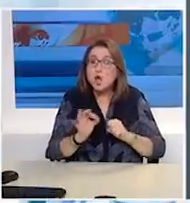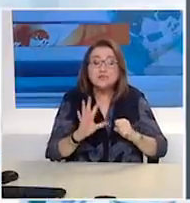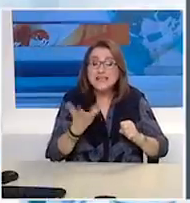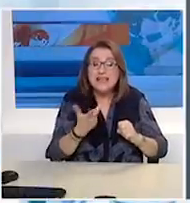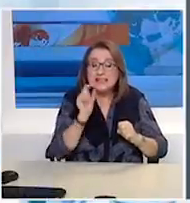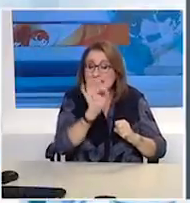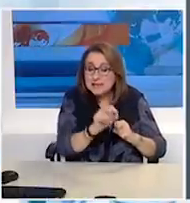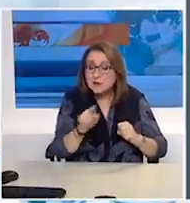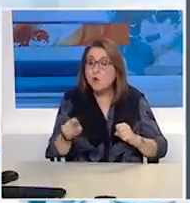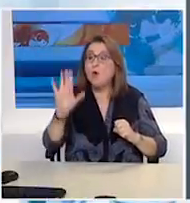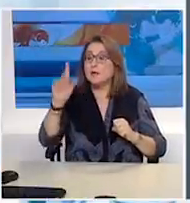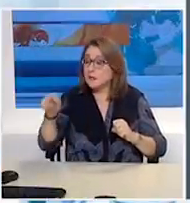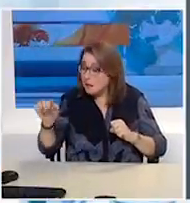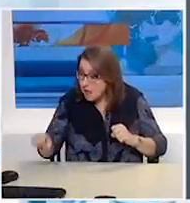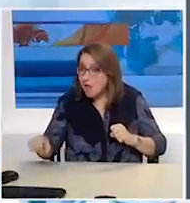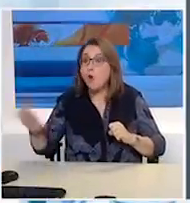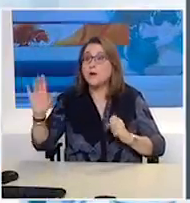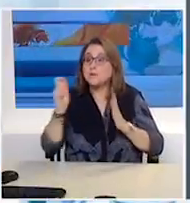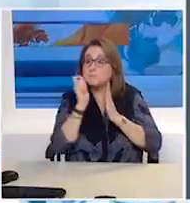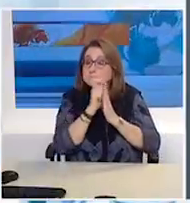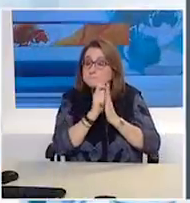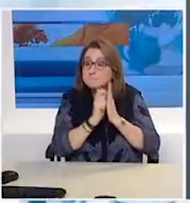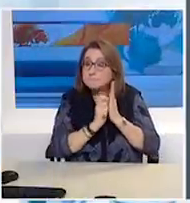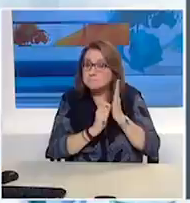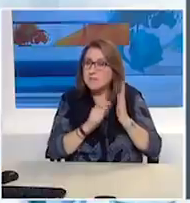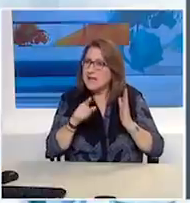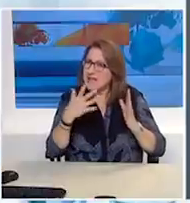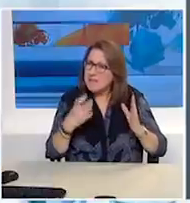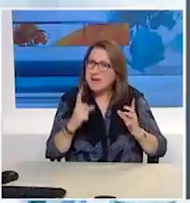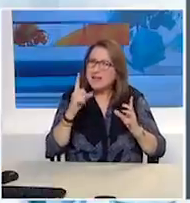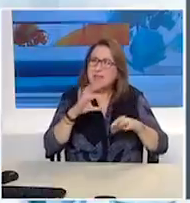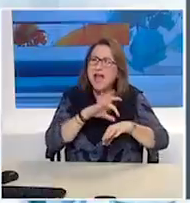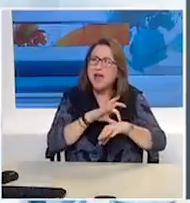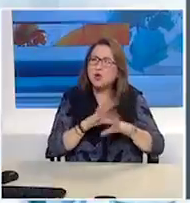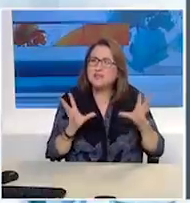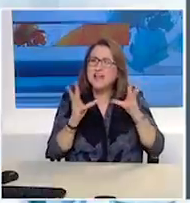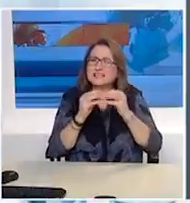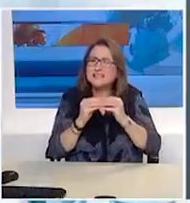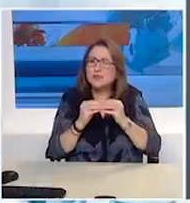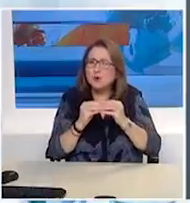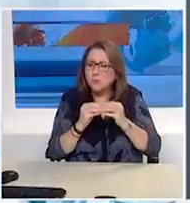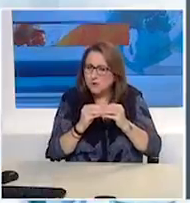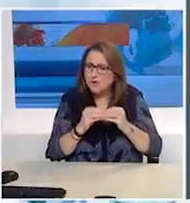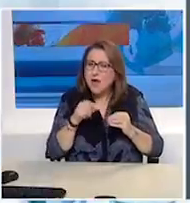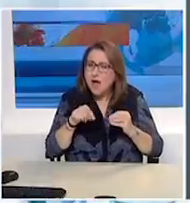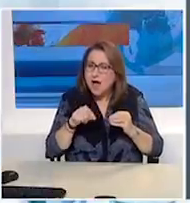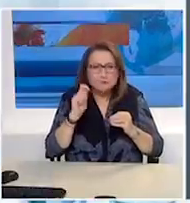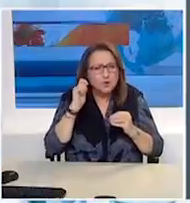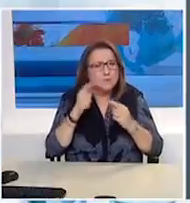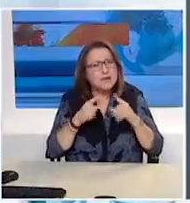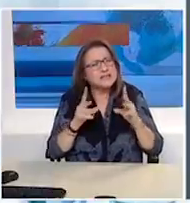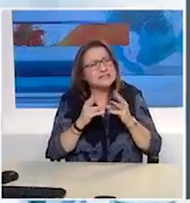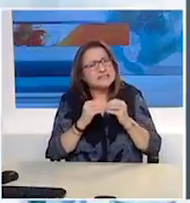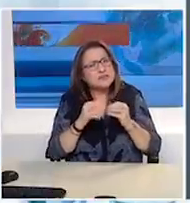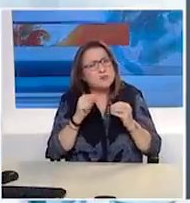το περίεργο σε αυτή την νόσο, σε αυτό το σύνδρομο, είναι ότι κάποια παιδιά εμφανίζουν αυτό το σύνδρομο έχοντας